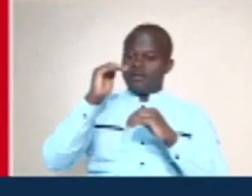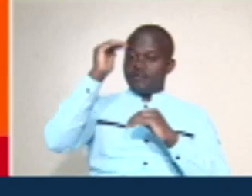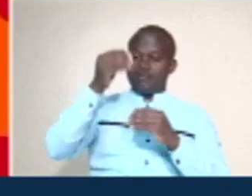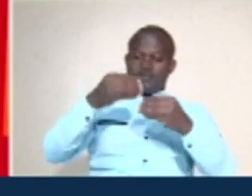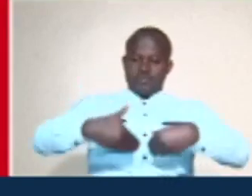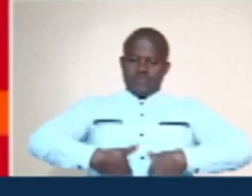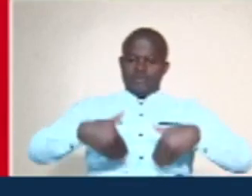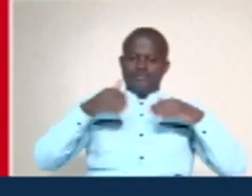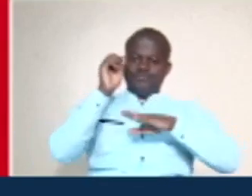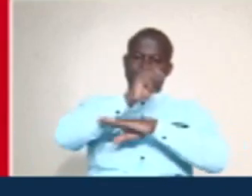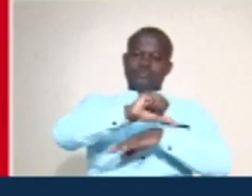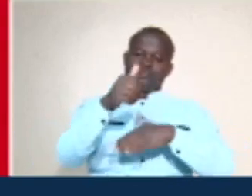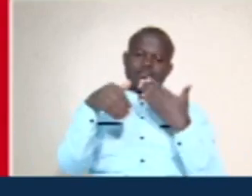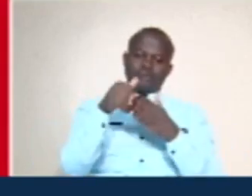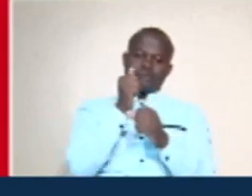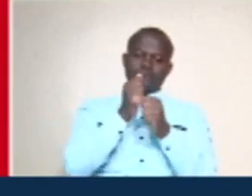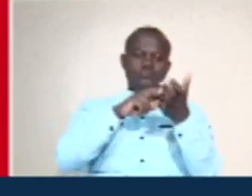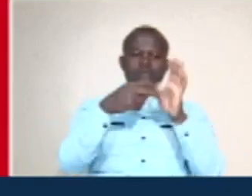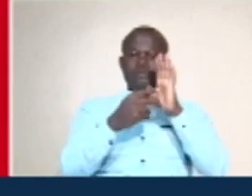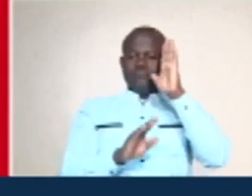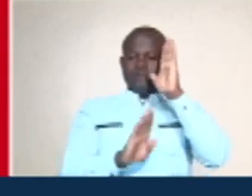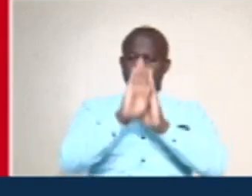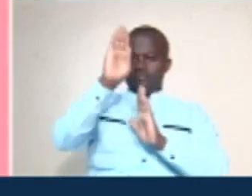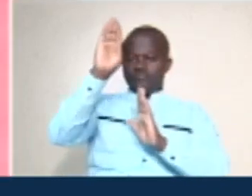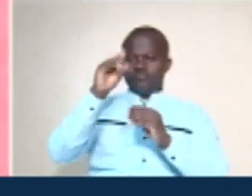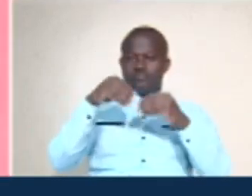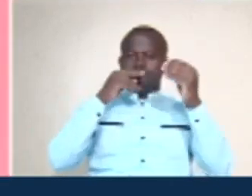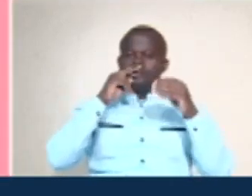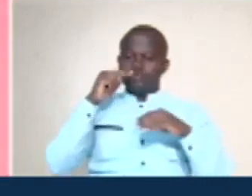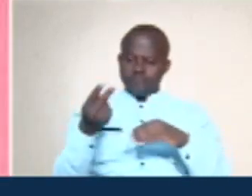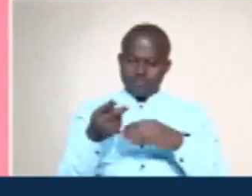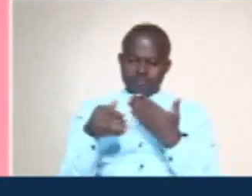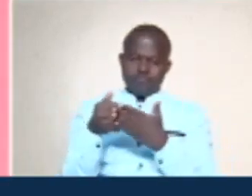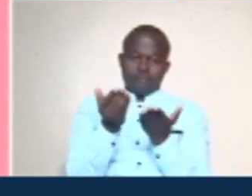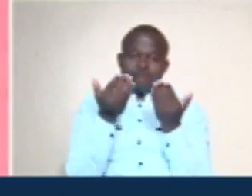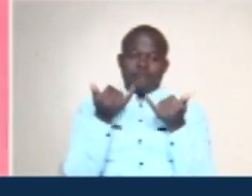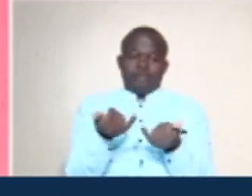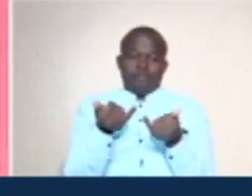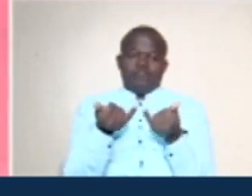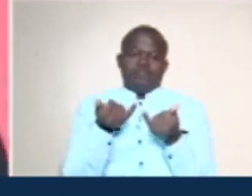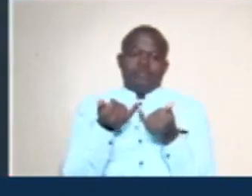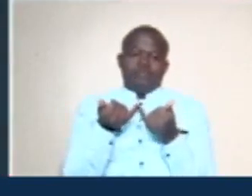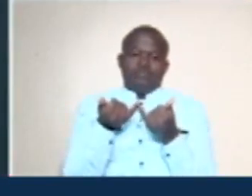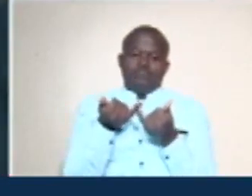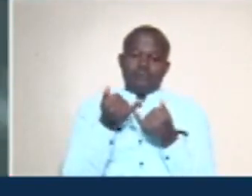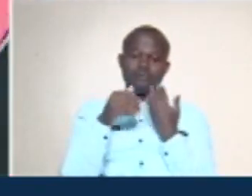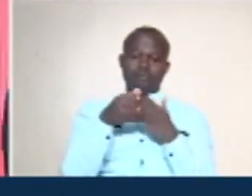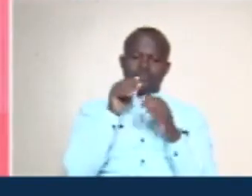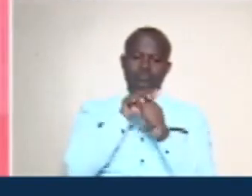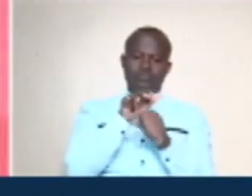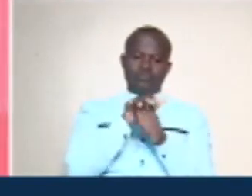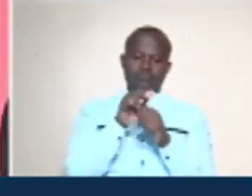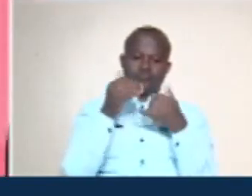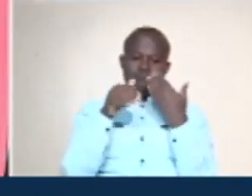urubyiruko rwahize abandi mu gukora imishinga y'ikoranabuhanga inatanga ibisubizo. Rero bakaba bari urubyiruko bari benshi aho